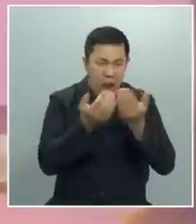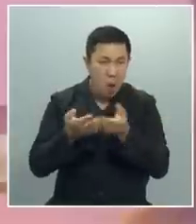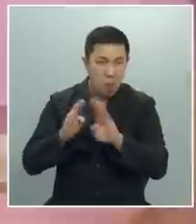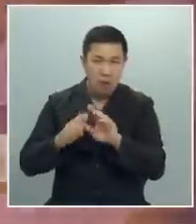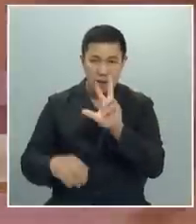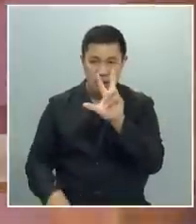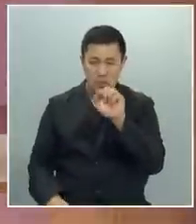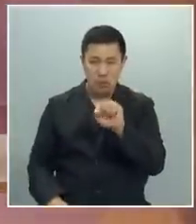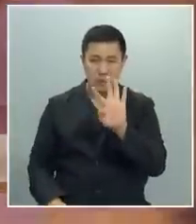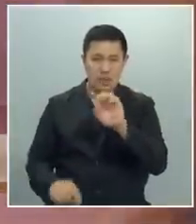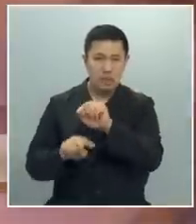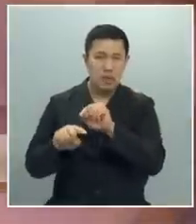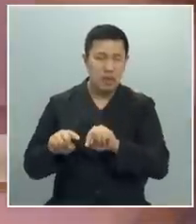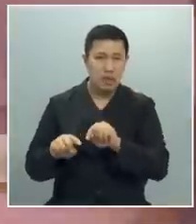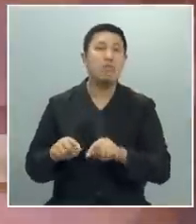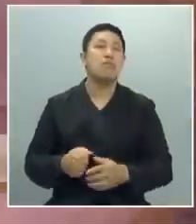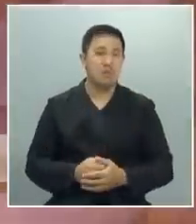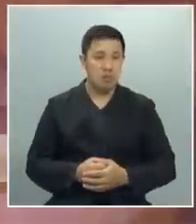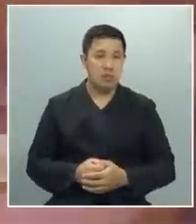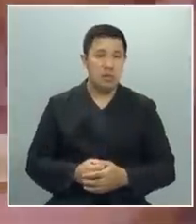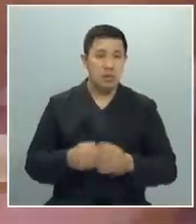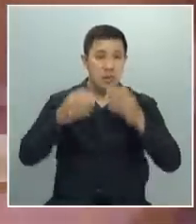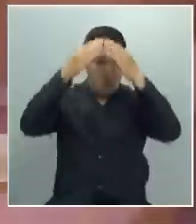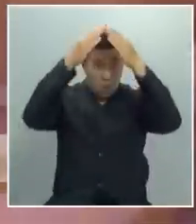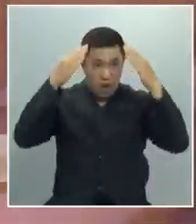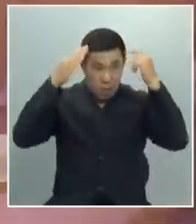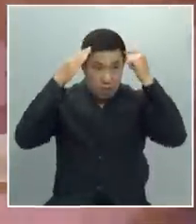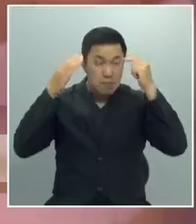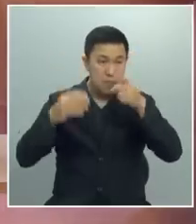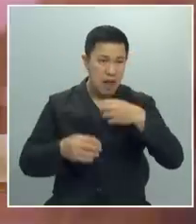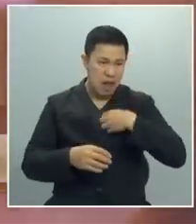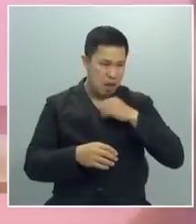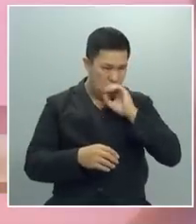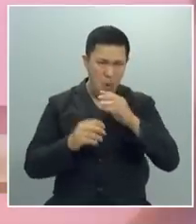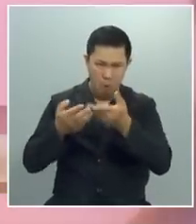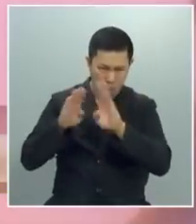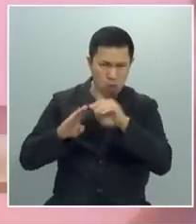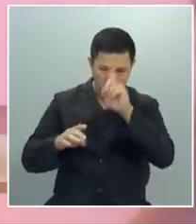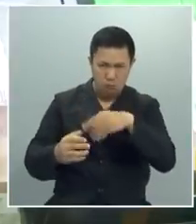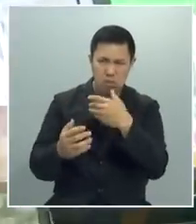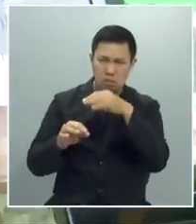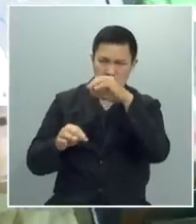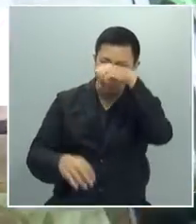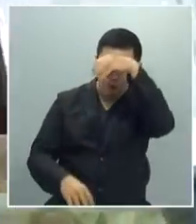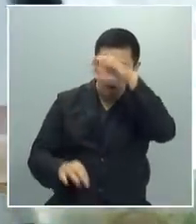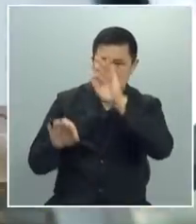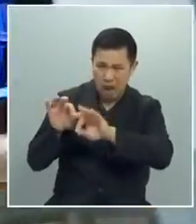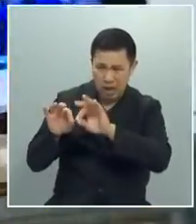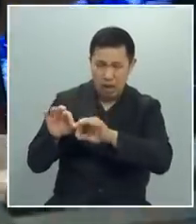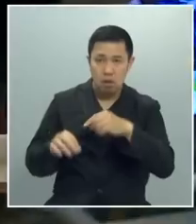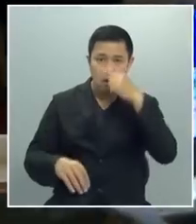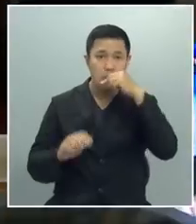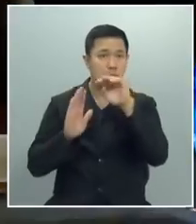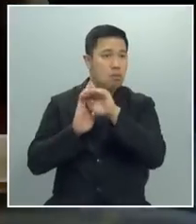3.4%แทนคือเวียดนามเขาอยากจะส่งสัญญาณถึงครัวเรือนให้ประหยัดพลังงานแต่ไทยกลับมีนโยบายตรงกัน